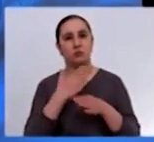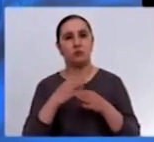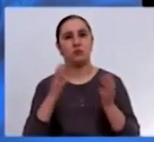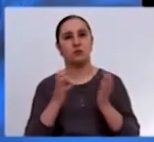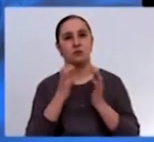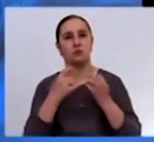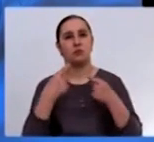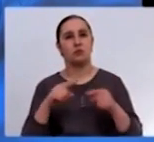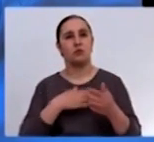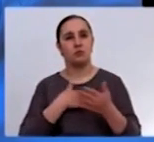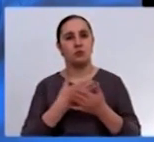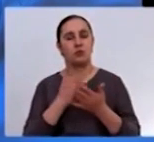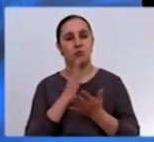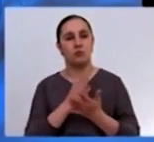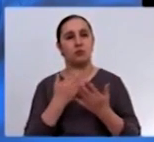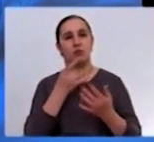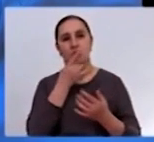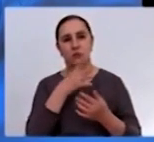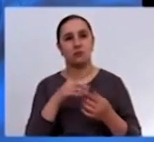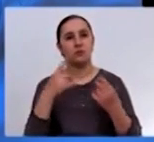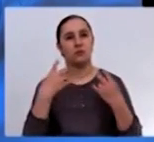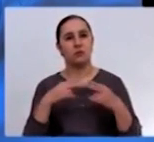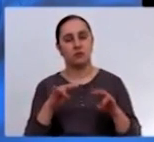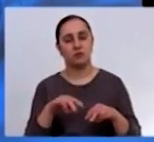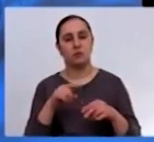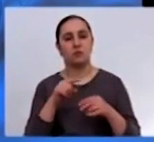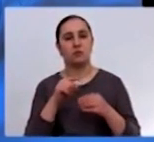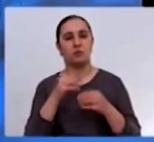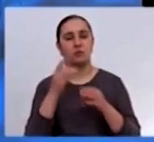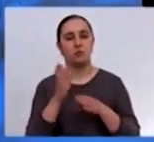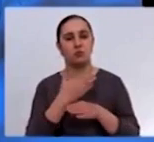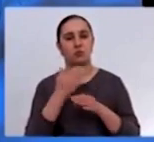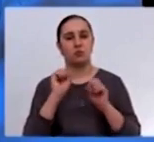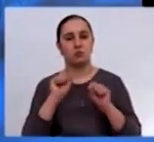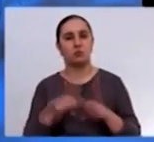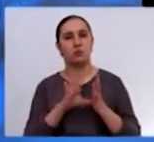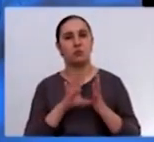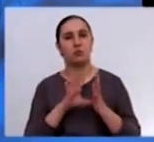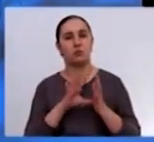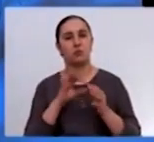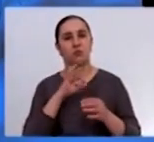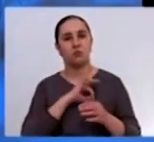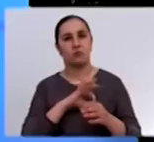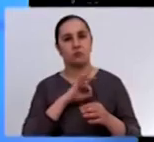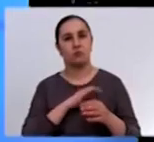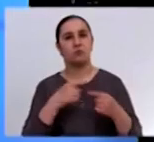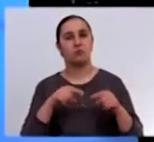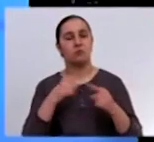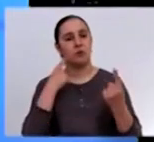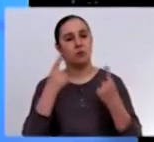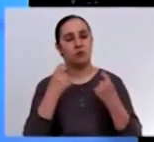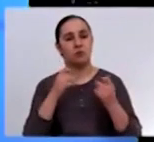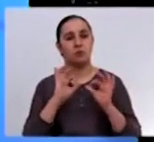va boshqa xizmatlar ham mavjud. Xohlasangiz, u keraksizlarini o'chirib tashlab qo'yishingiz ham mumkin bo'ladi. Foydalanuvchilarga